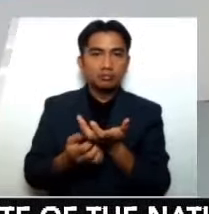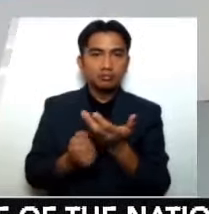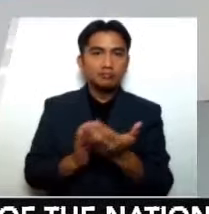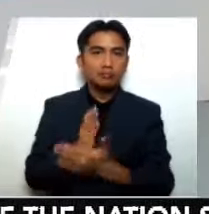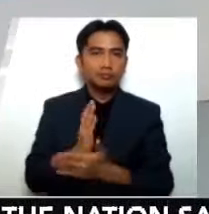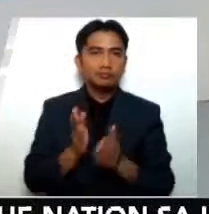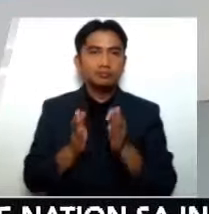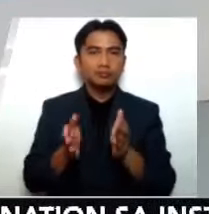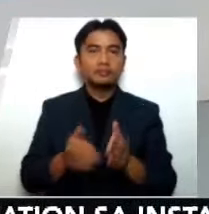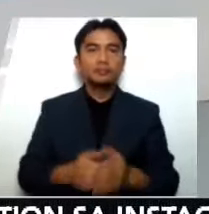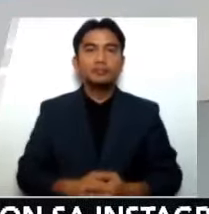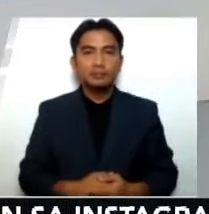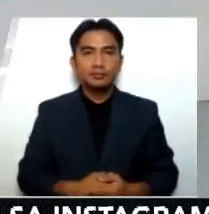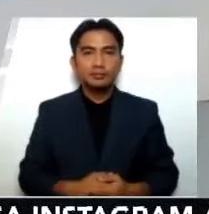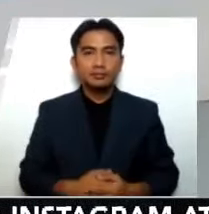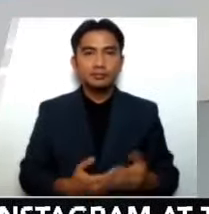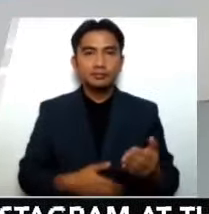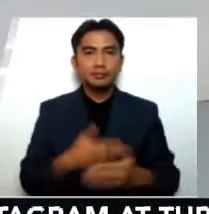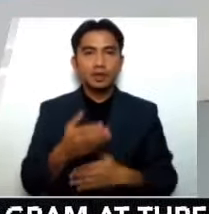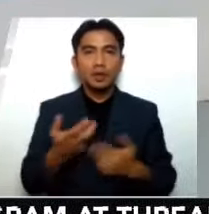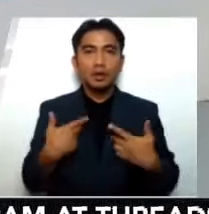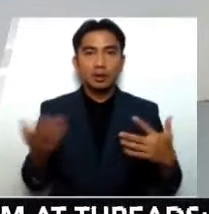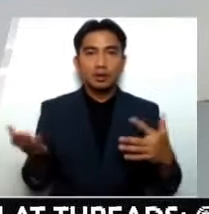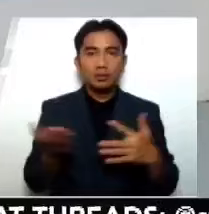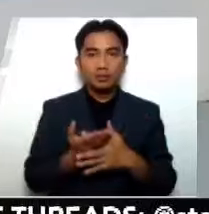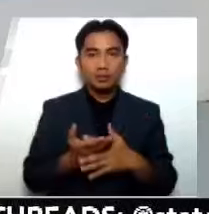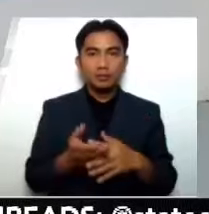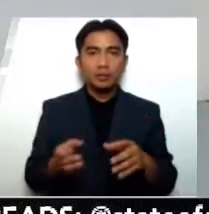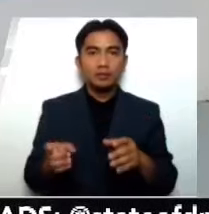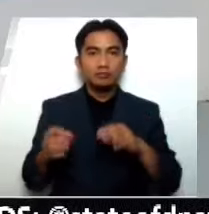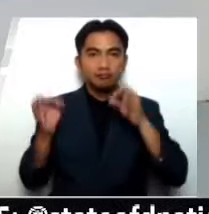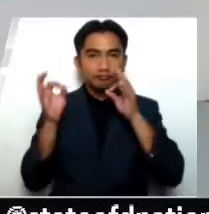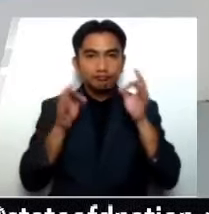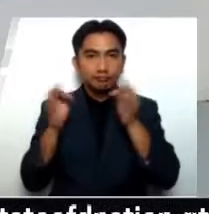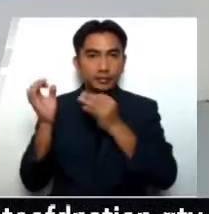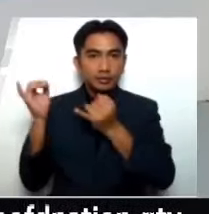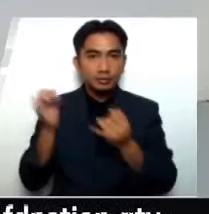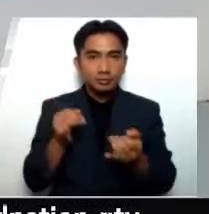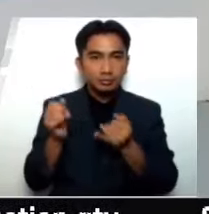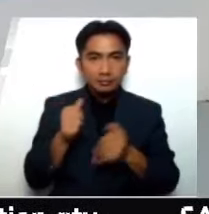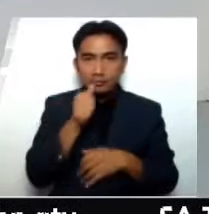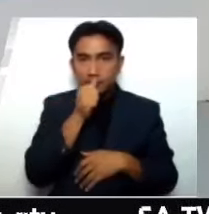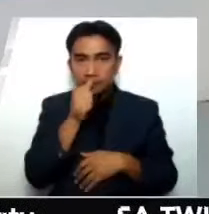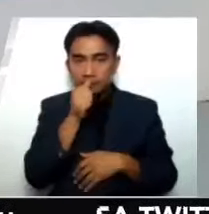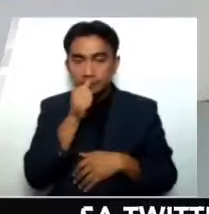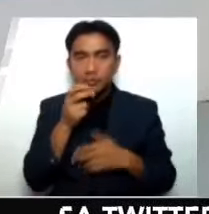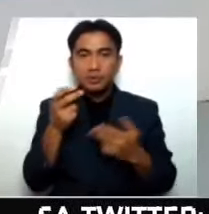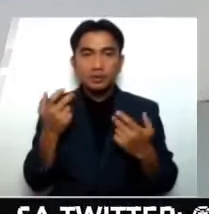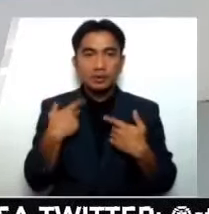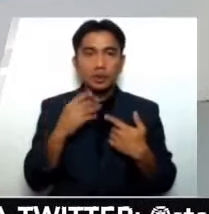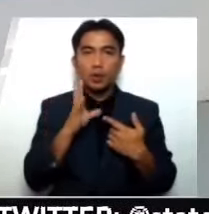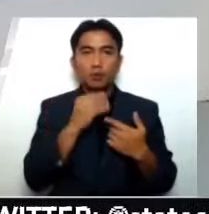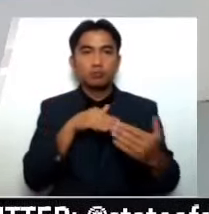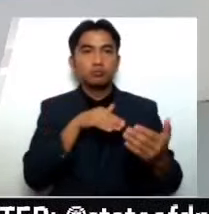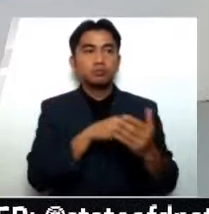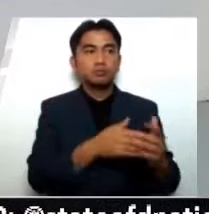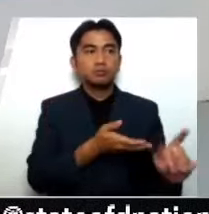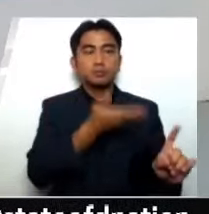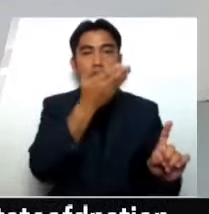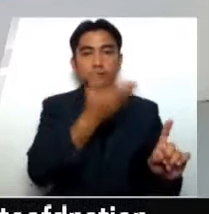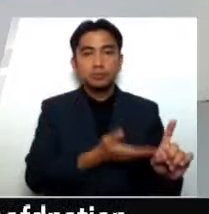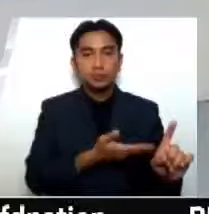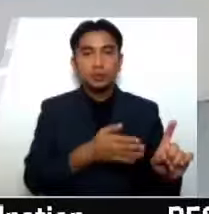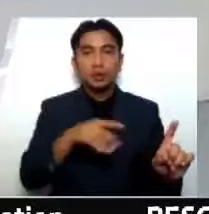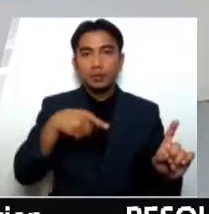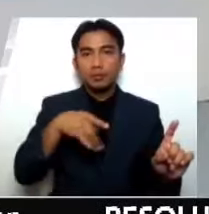Nagsampa ng reklamong drug smuggling at graft si dating Senador Antonio Trillanes laban kay Davao 1st District Representative Paulo